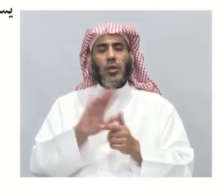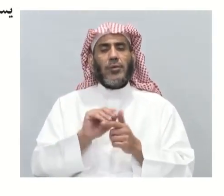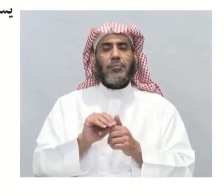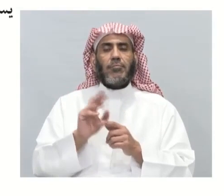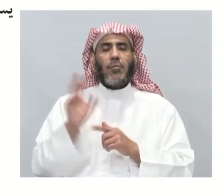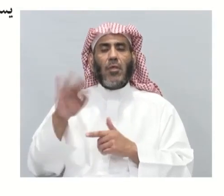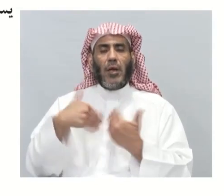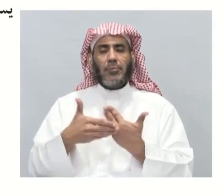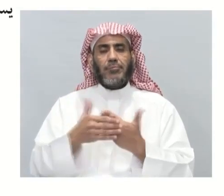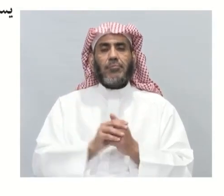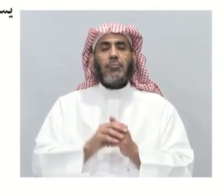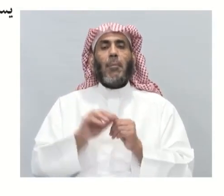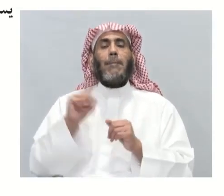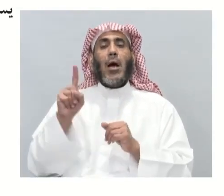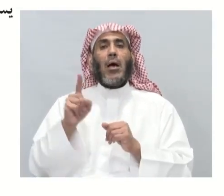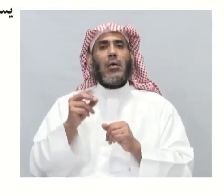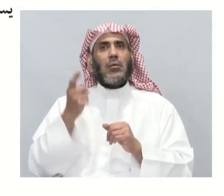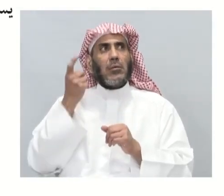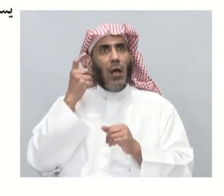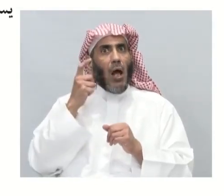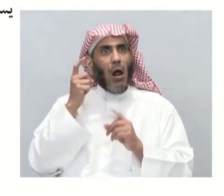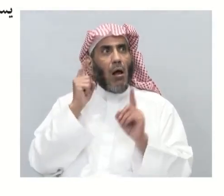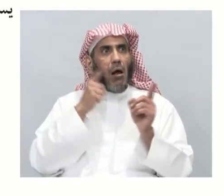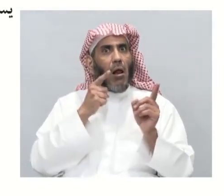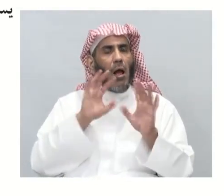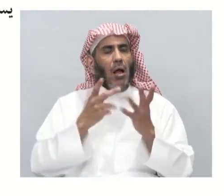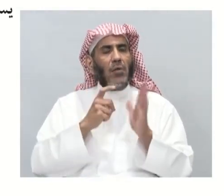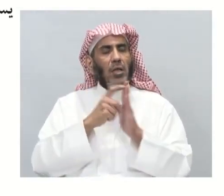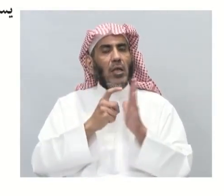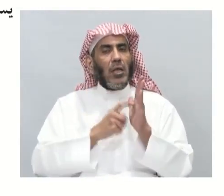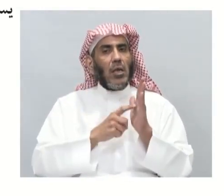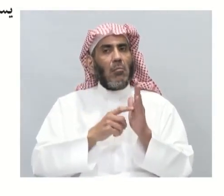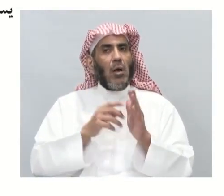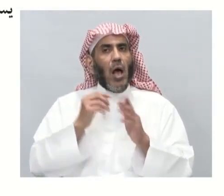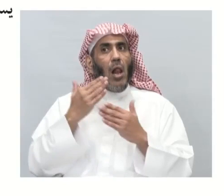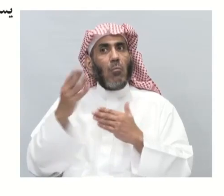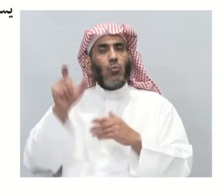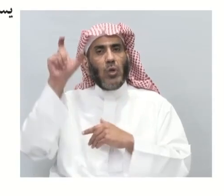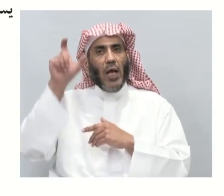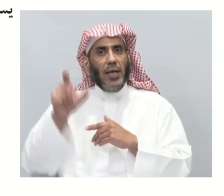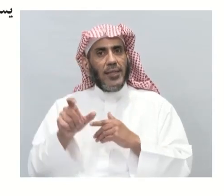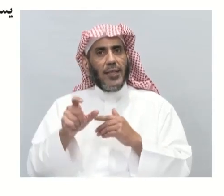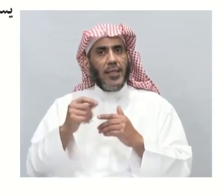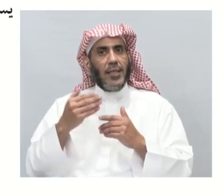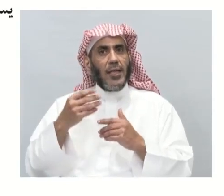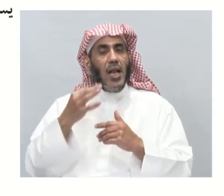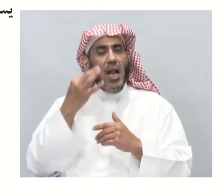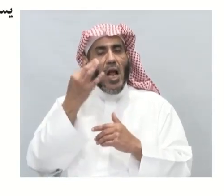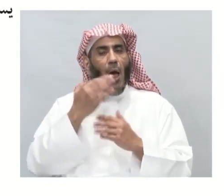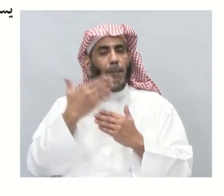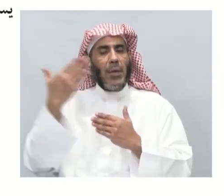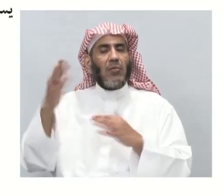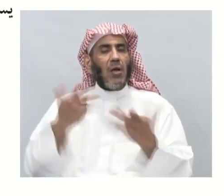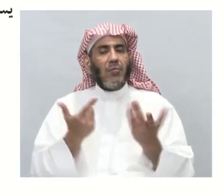باء لاحظ تعرف على كيفيه تنظيم المتحدث لحديثه تعرف على كيفيه